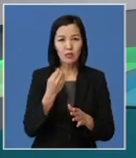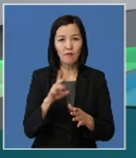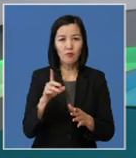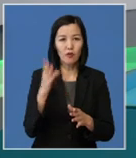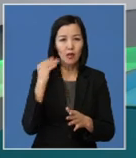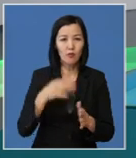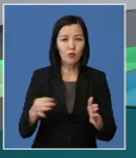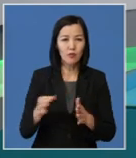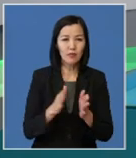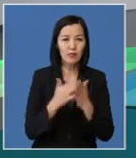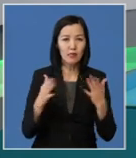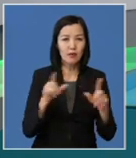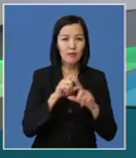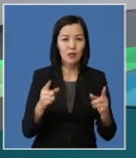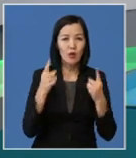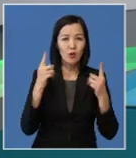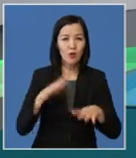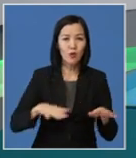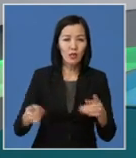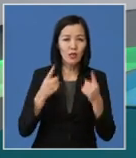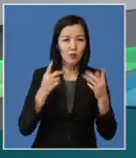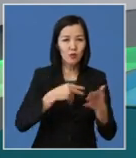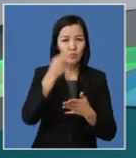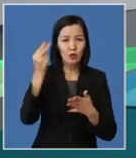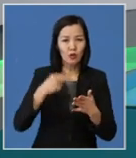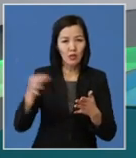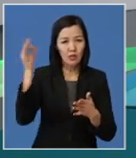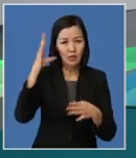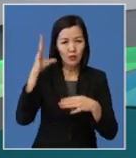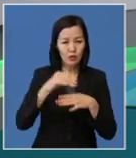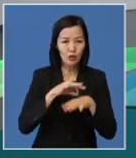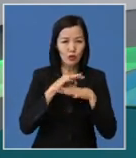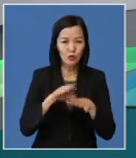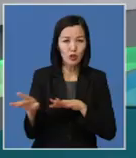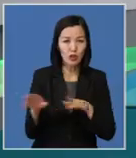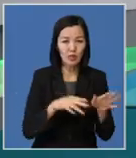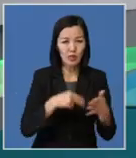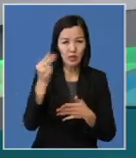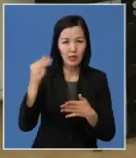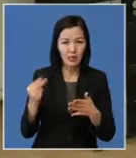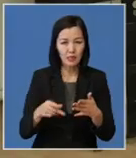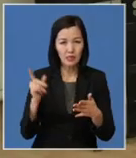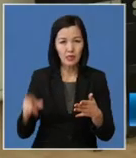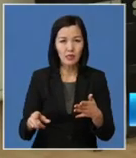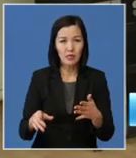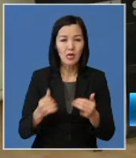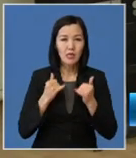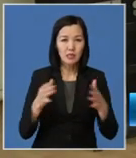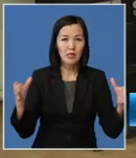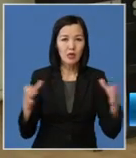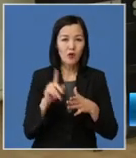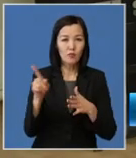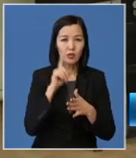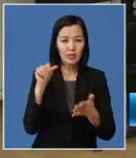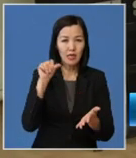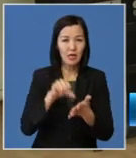облыстық Әмбебап кітапханасында «Ұлы даланың ұлы суреткері» атты еске алу кеші өтті. Шарға қылғалам шеберлері, зиялғау мен жас буын